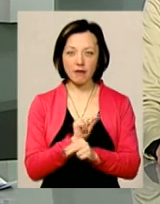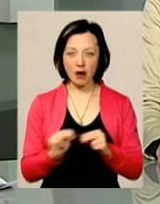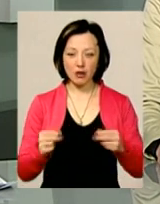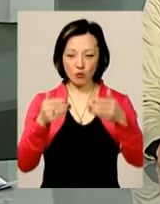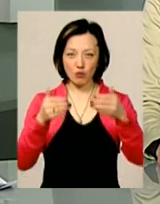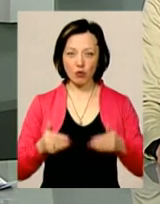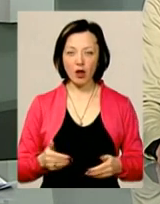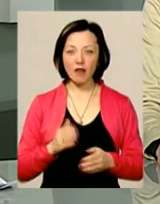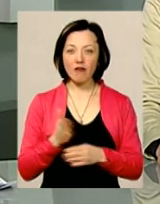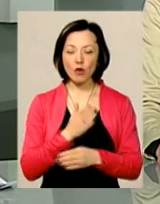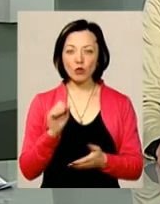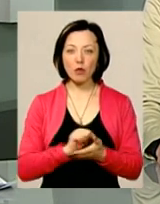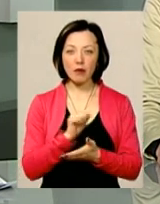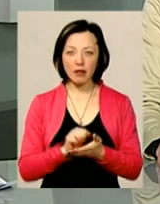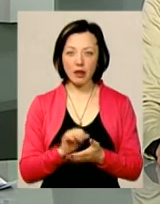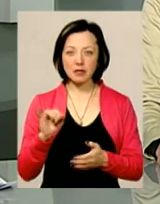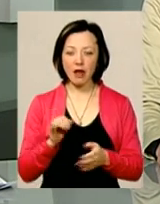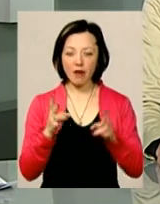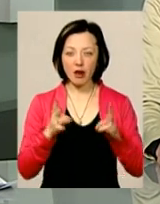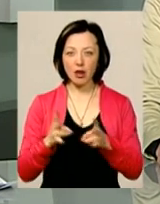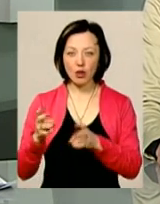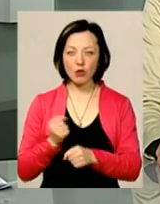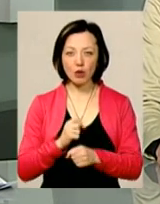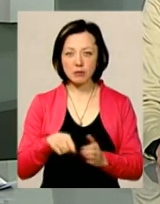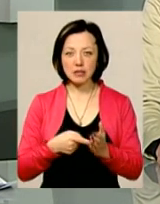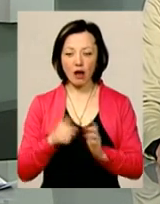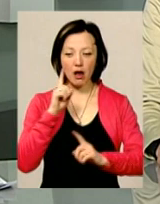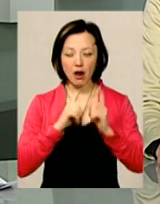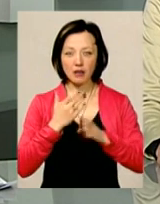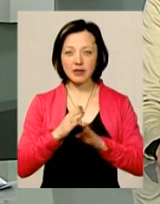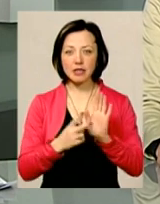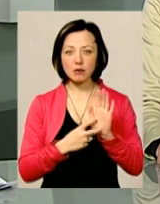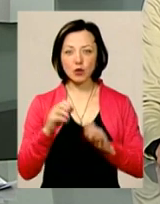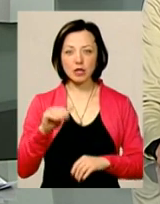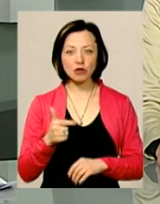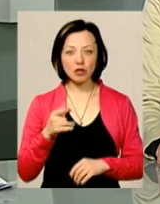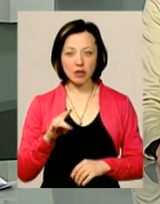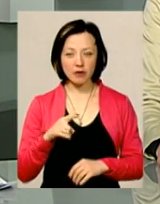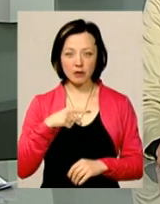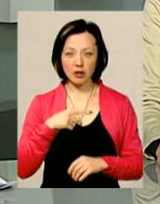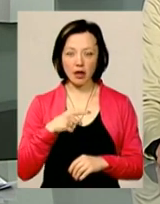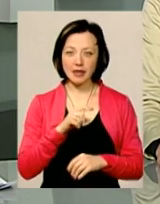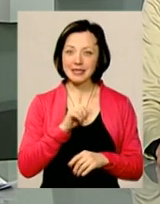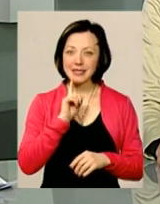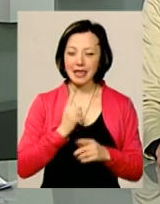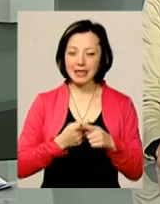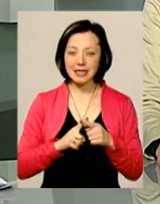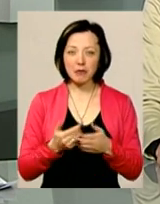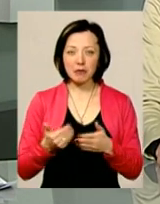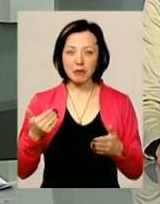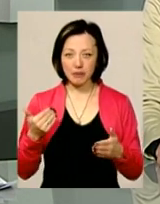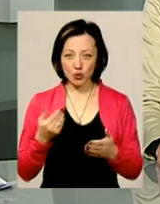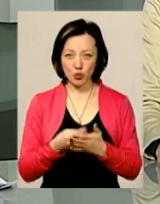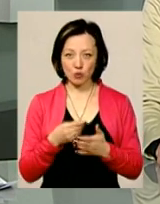виготовлення проєктно-кошторисної документації та аварійні роботи міська рада наразі виділила 700 тисяч гривень. Але це попередня сума,